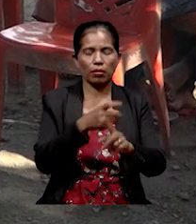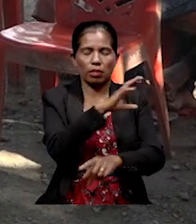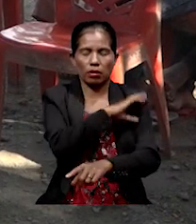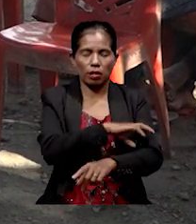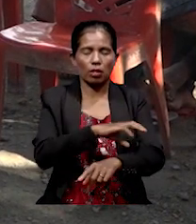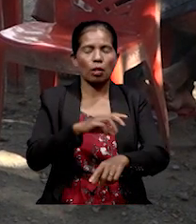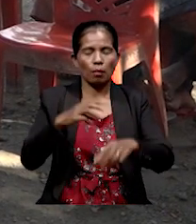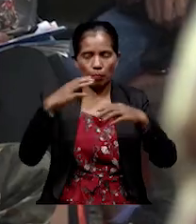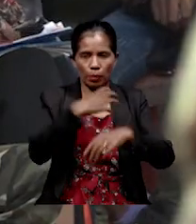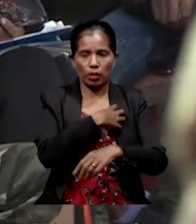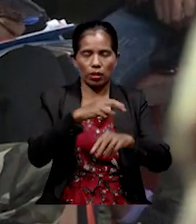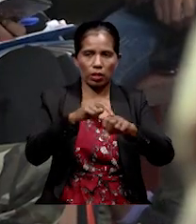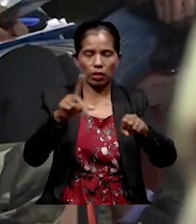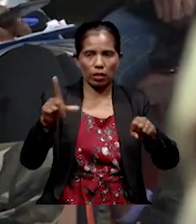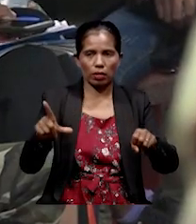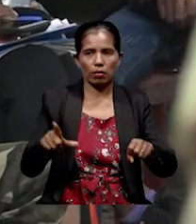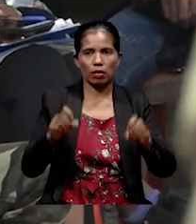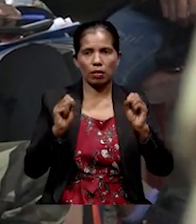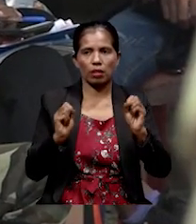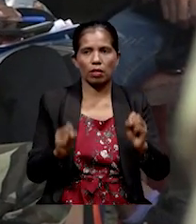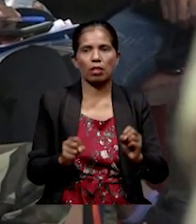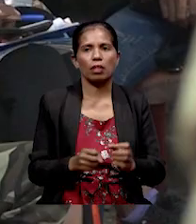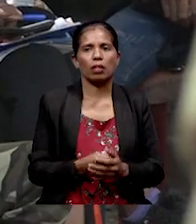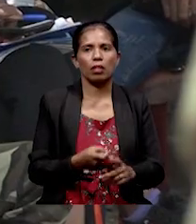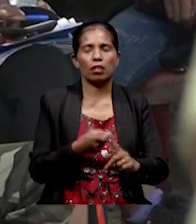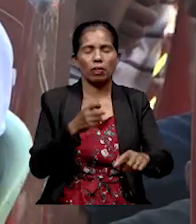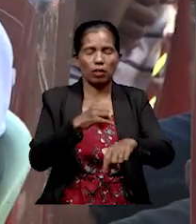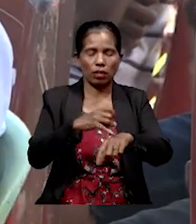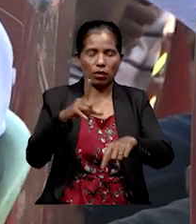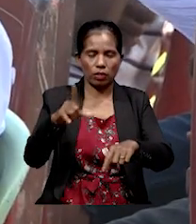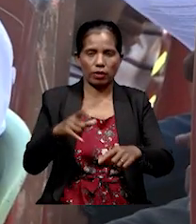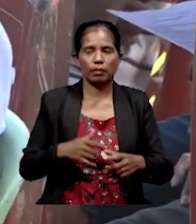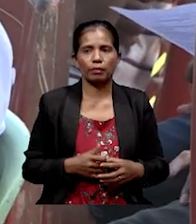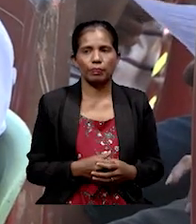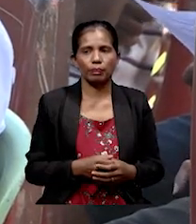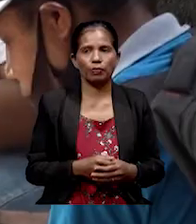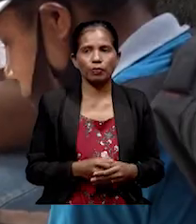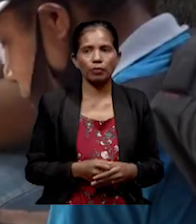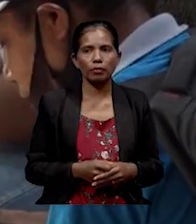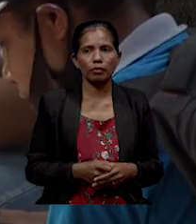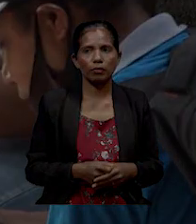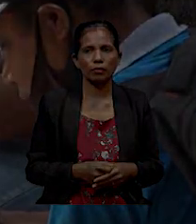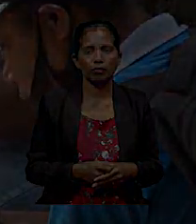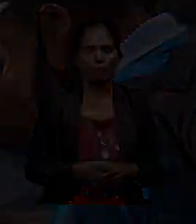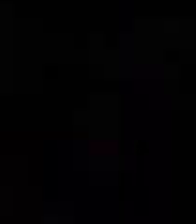Nasional Timor Leste no observa direito husi observador nasional ho internasional. Fátima Pereira, Jacinto Fuca, GMN.